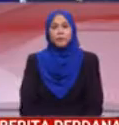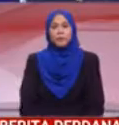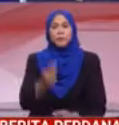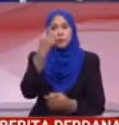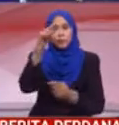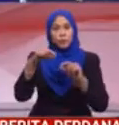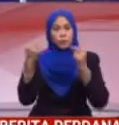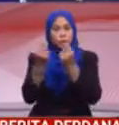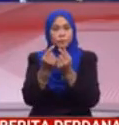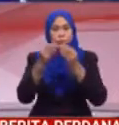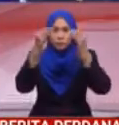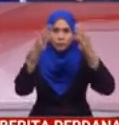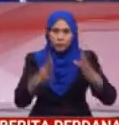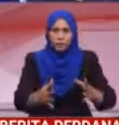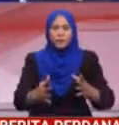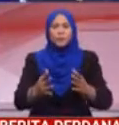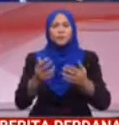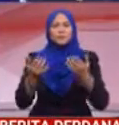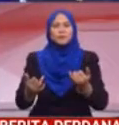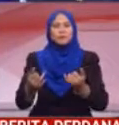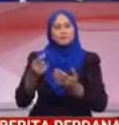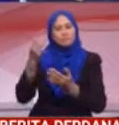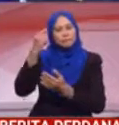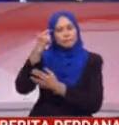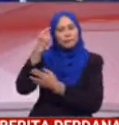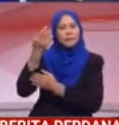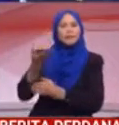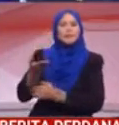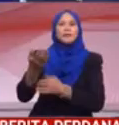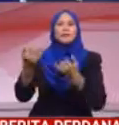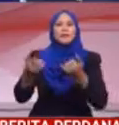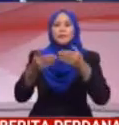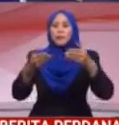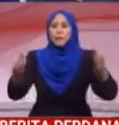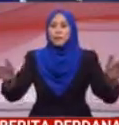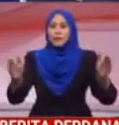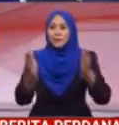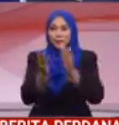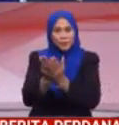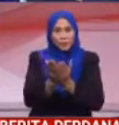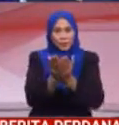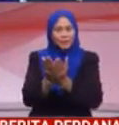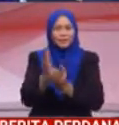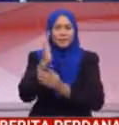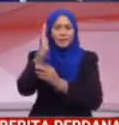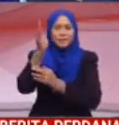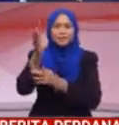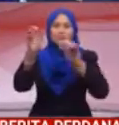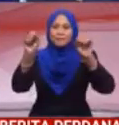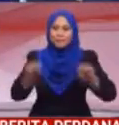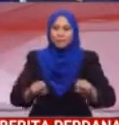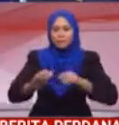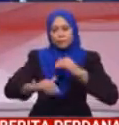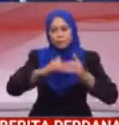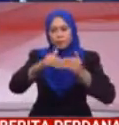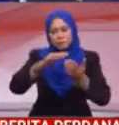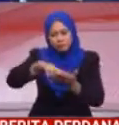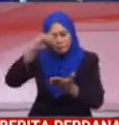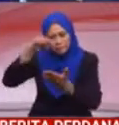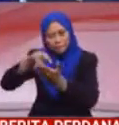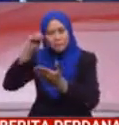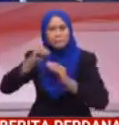Bagi golongan pendidik, rata-rata mereka berpendapat pembukaan semula sesi persekolahan akan membolehkan proses pengajaran